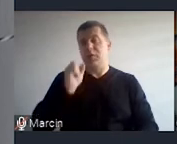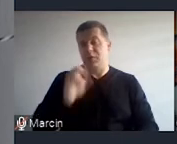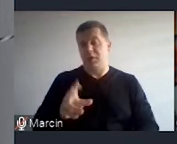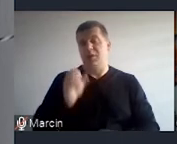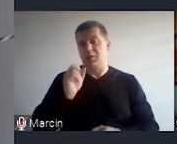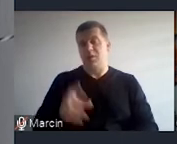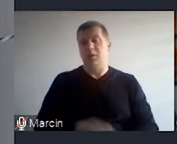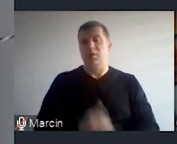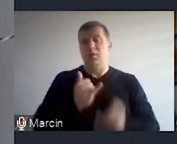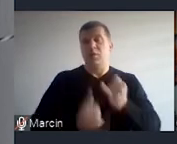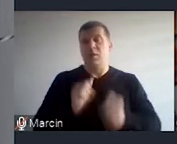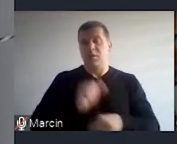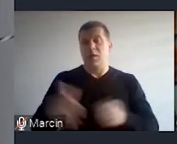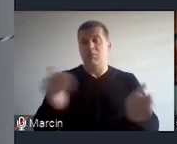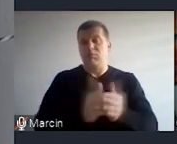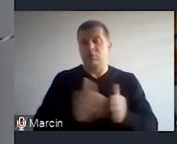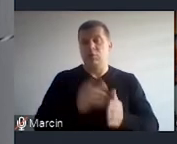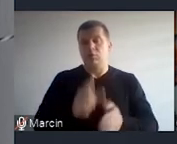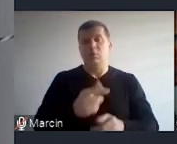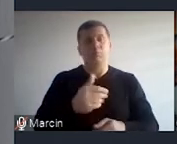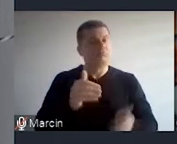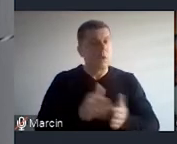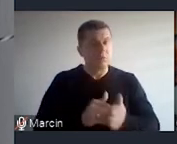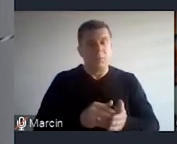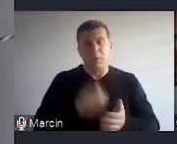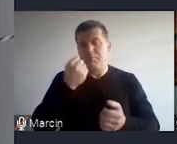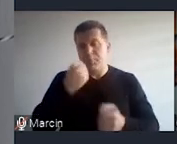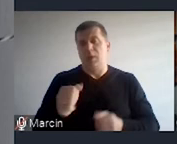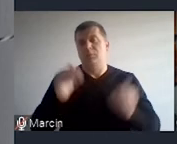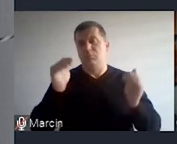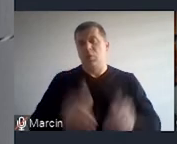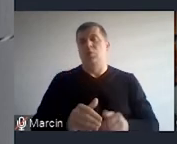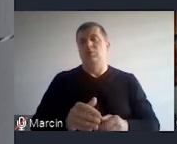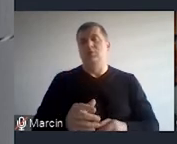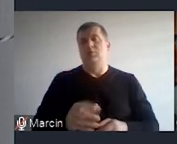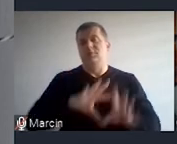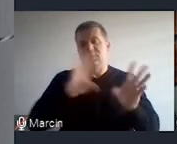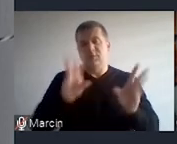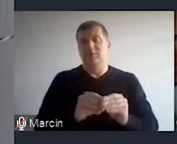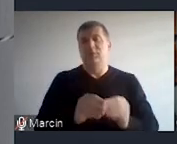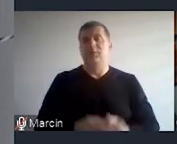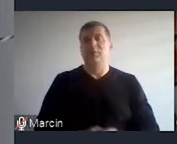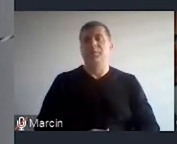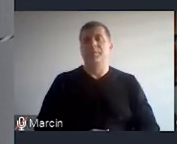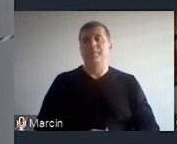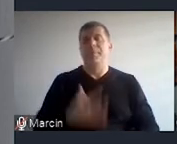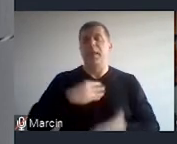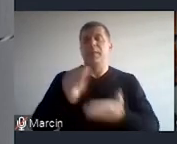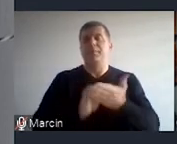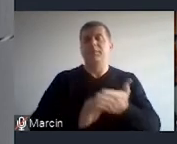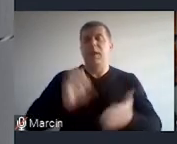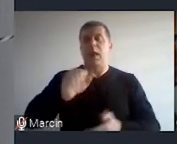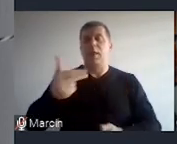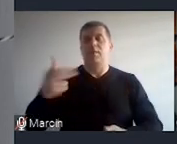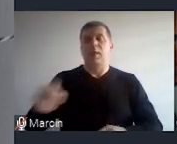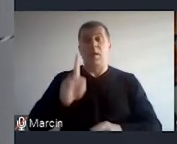oczywiście. W razie potrzeby, jeżeli jest to niezbędne, jak najbardziej można niemalże wszystko, tak jak pisała pani Anna,